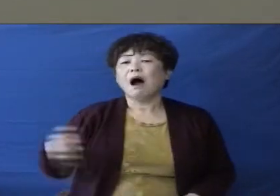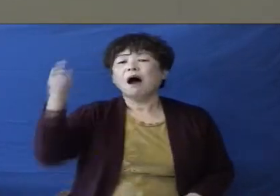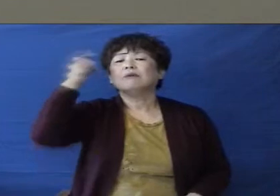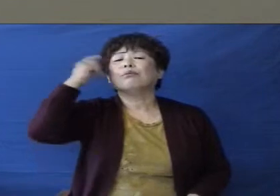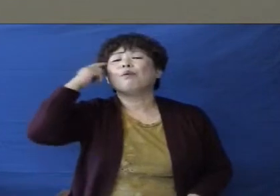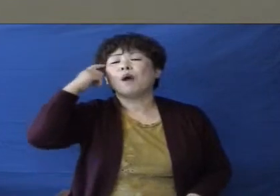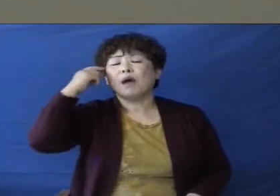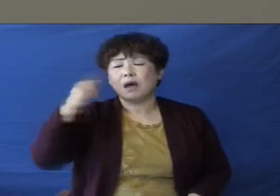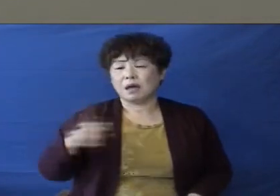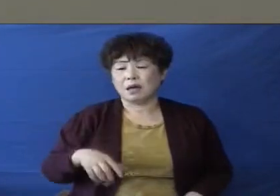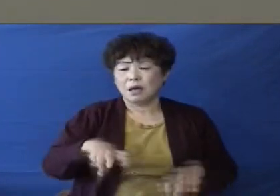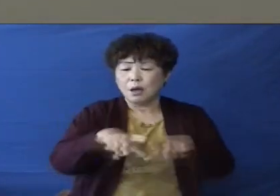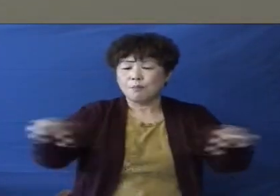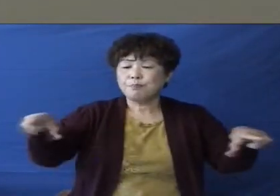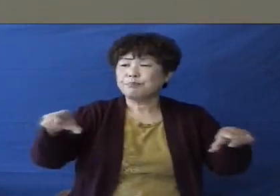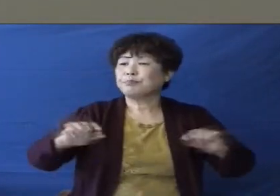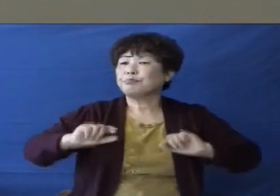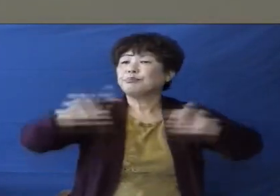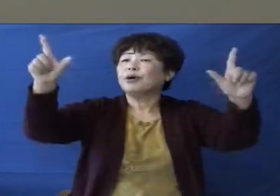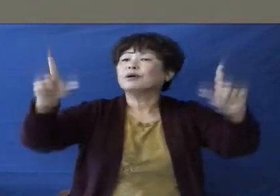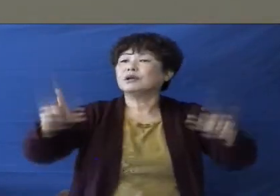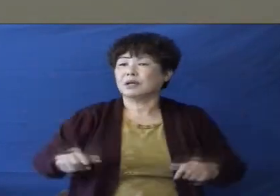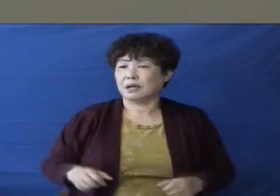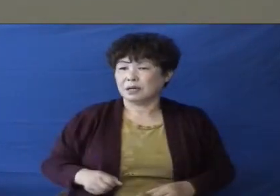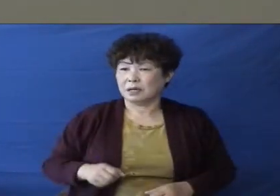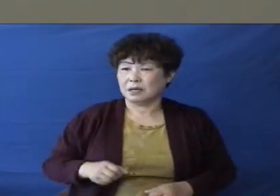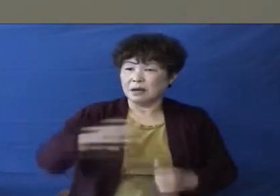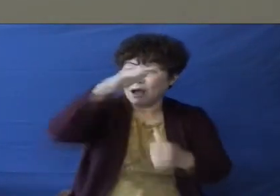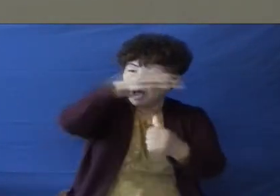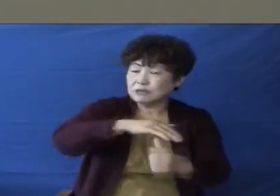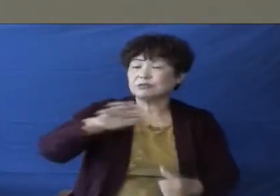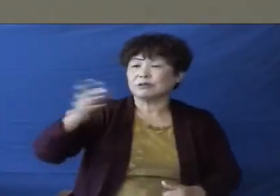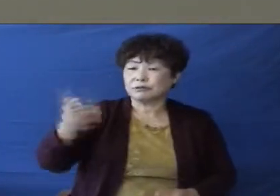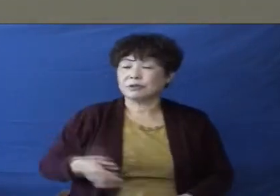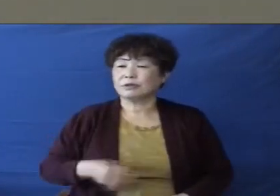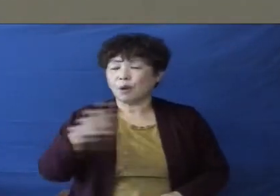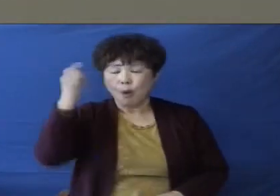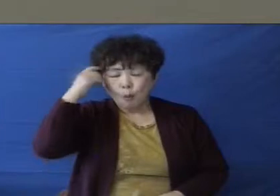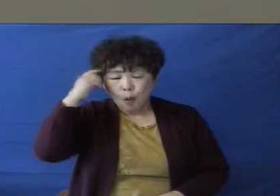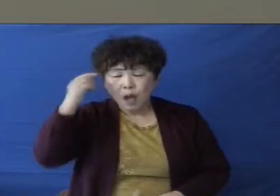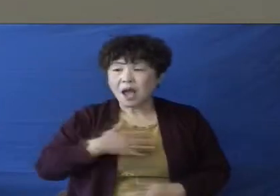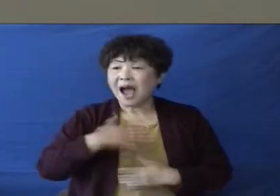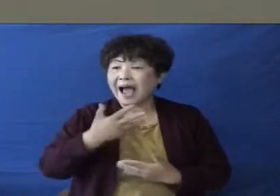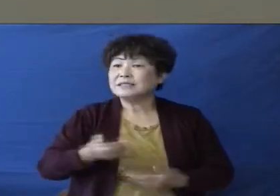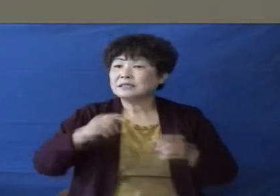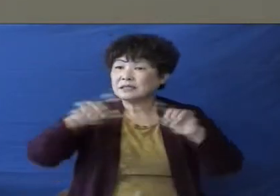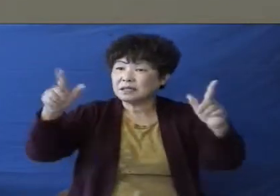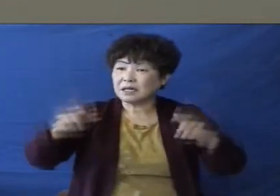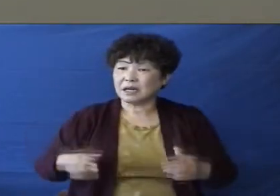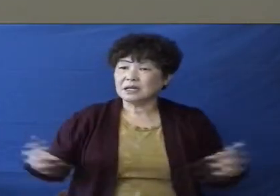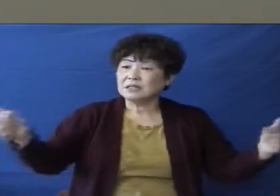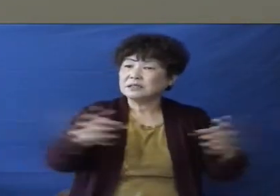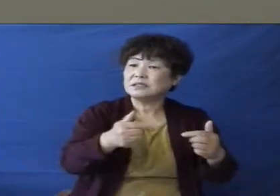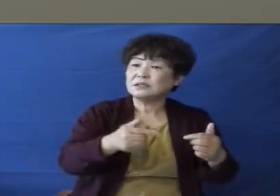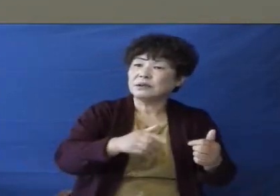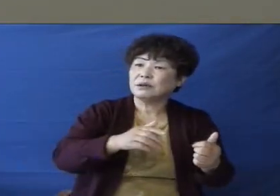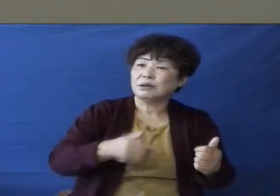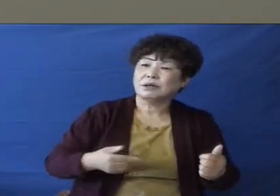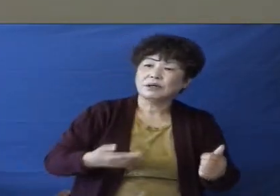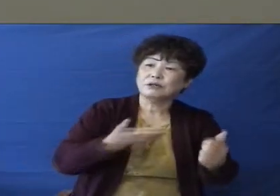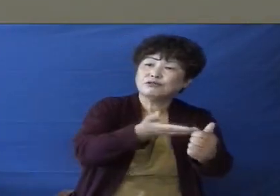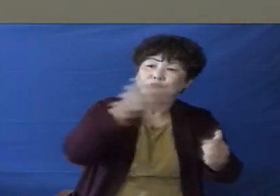안식일 날 일하지 말라고 했는데 왜 안식일 날 치료 행위를 합니까 왜 의술을 행 합니까 어